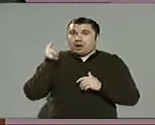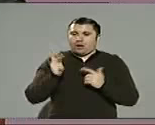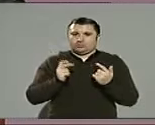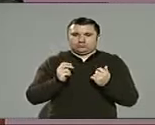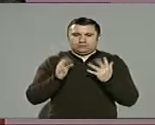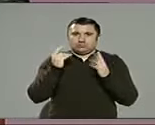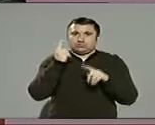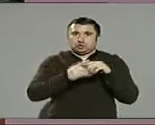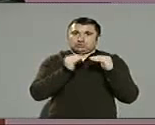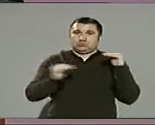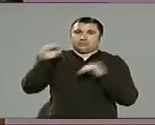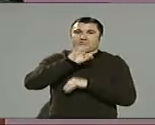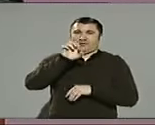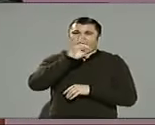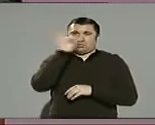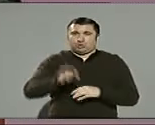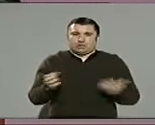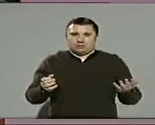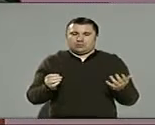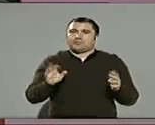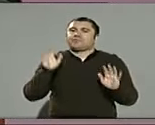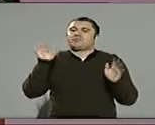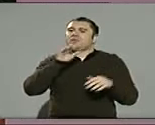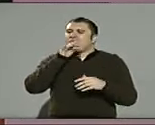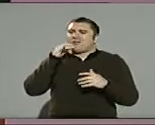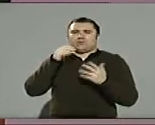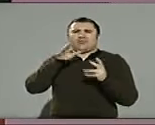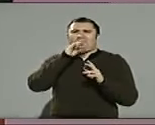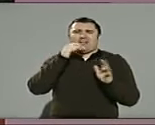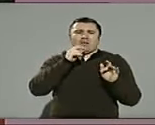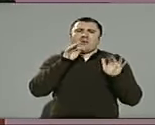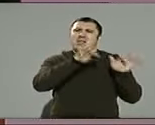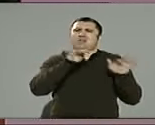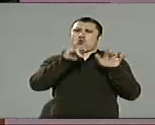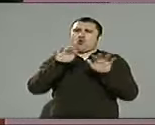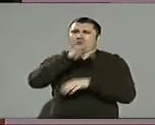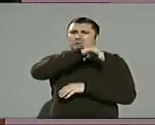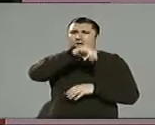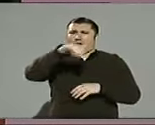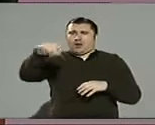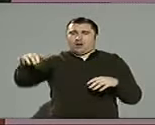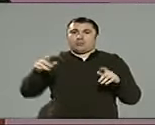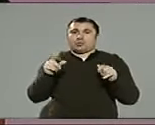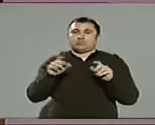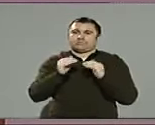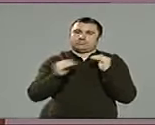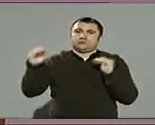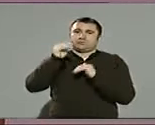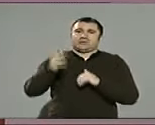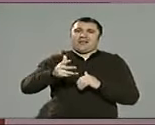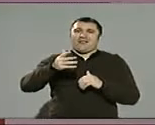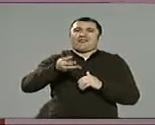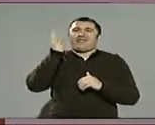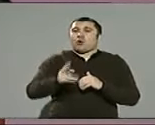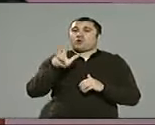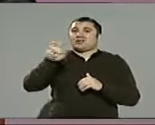gestiegen. Und eine Zahl von 100 von Haushalten mit Millionenvermögen sogar auf ein Viertel, auf 430.000.